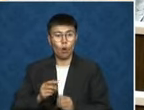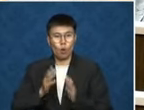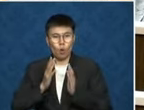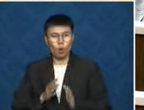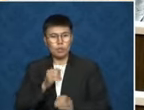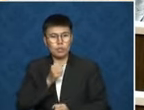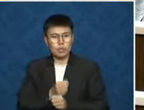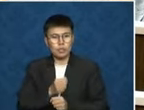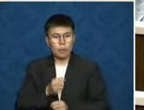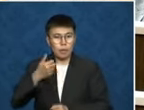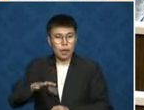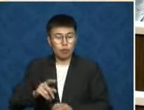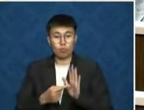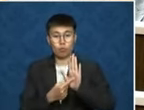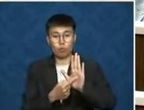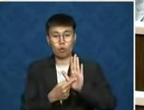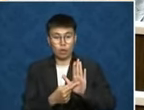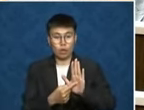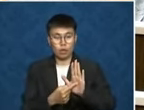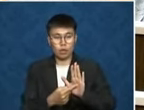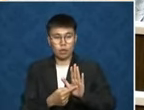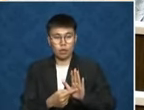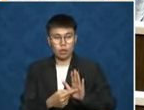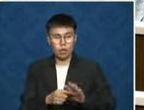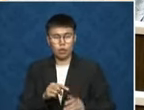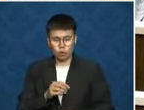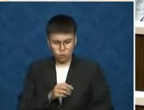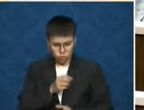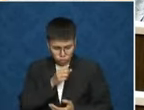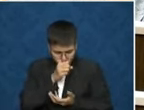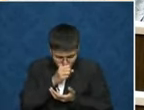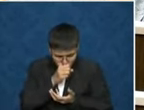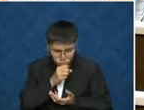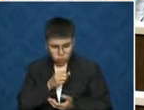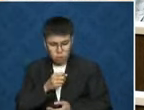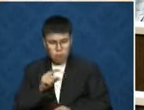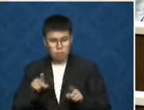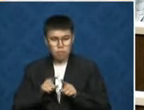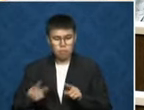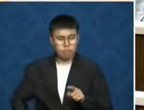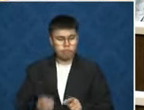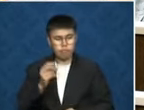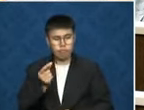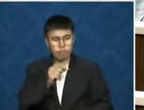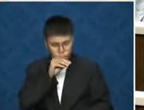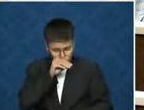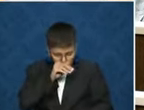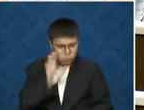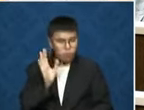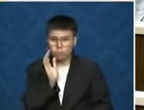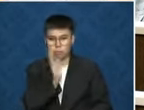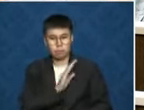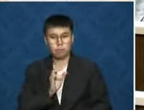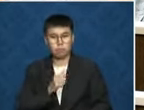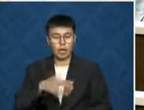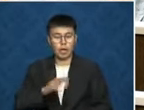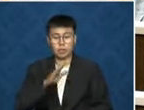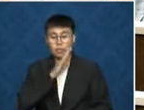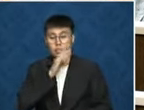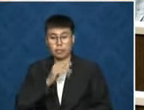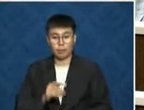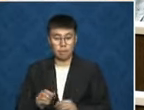ได้เช่นงานดมยาเสพติดอย่างเช่นสุนัขนะครับผมเชื่อว่าถ้าเราสามารถประยุกต์ใช้เทคโนโลยีปัญญาประ